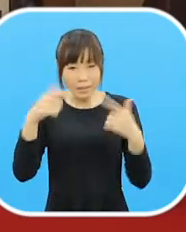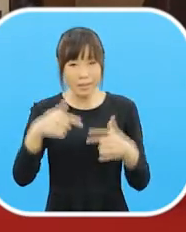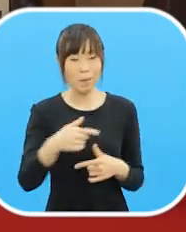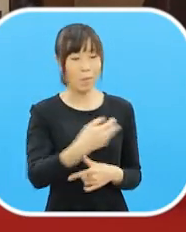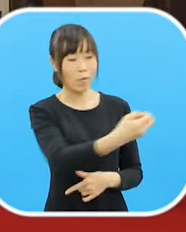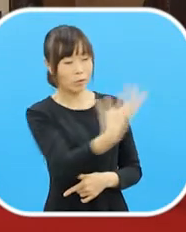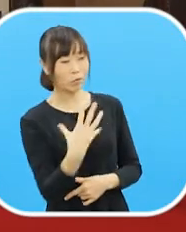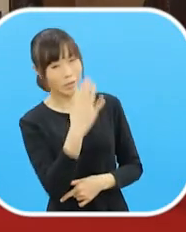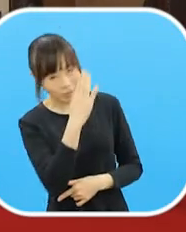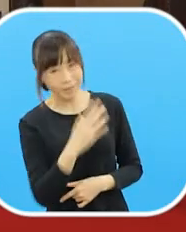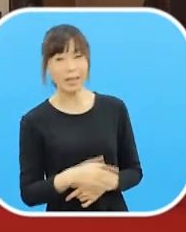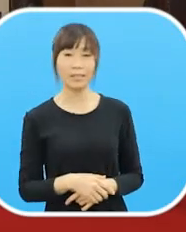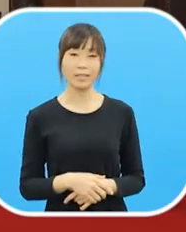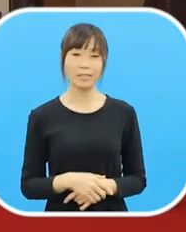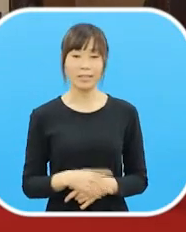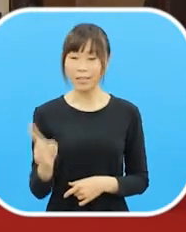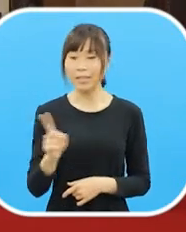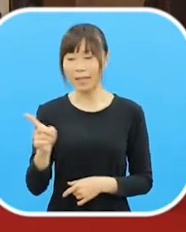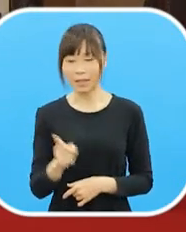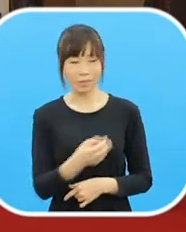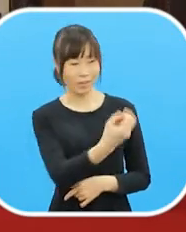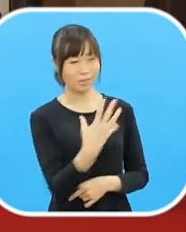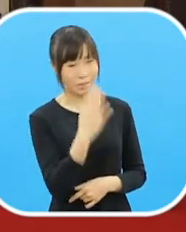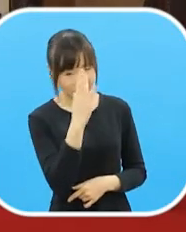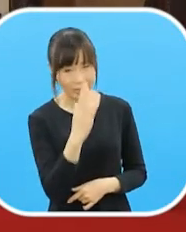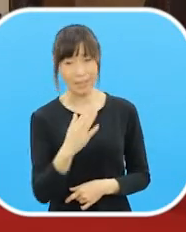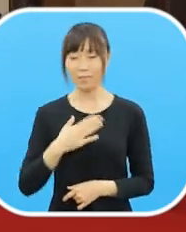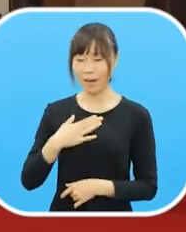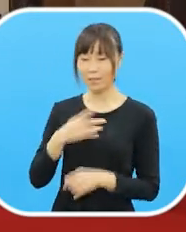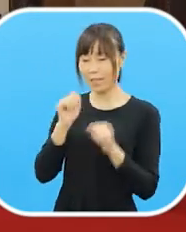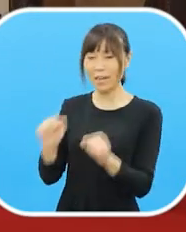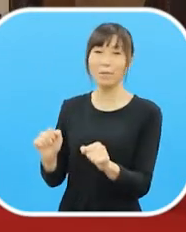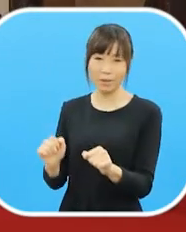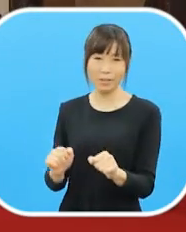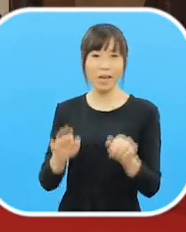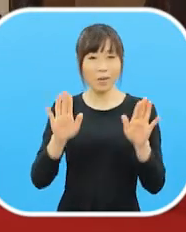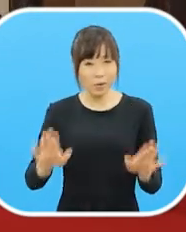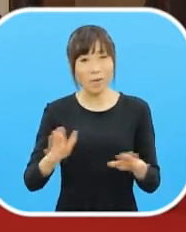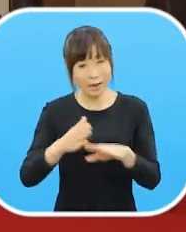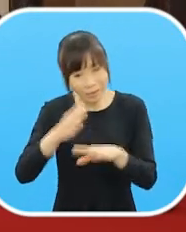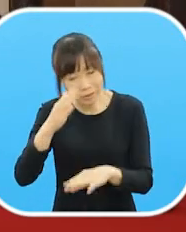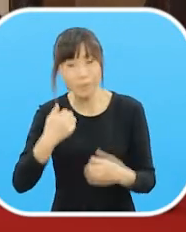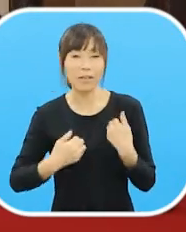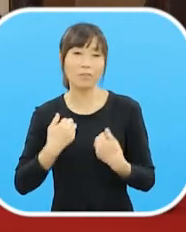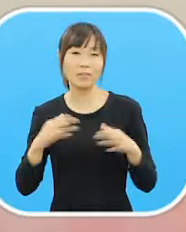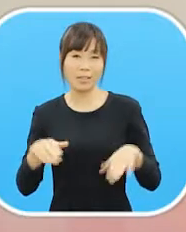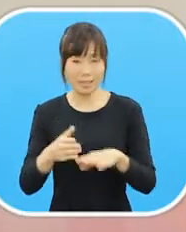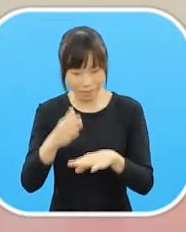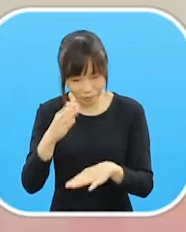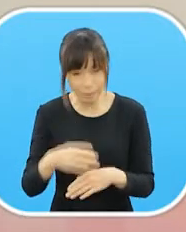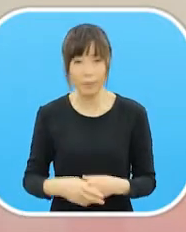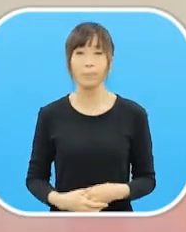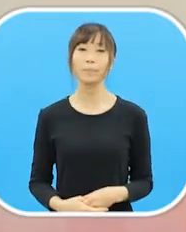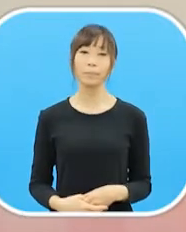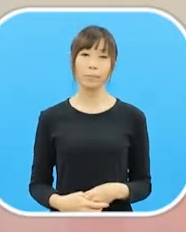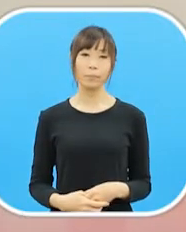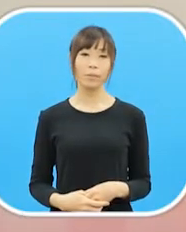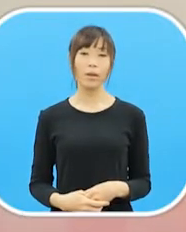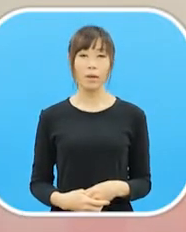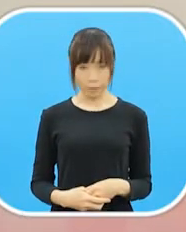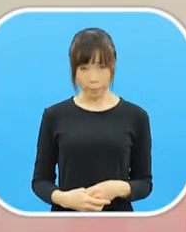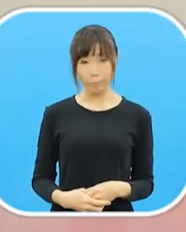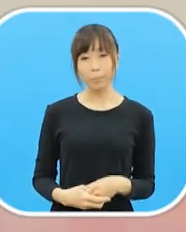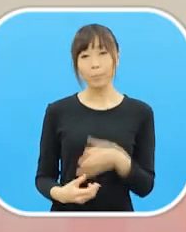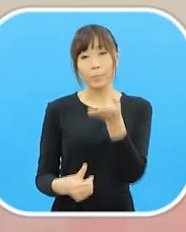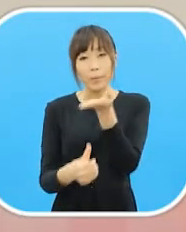。本当に今日はありがとうございました。 こちらこそ楽しかったです。ありがとうございました。 さてここで秋田